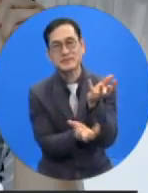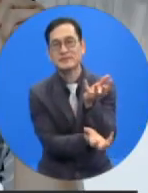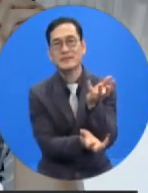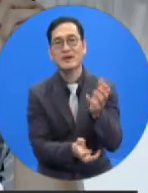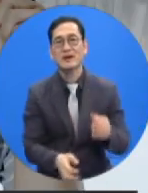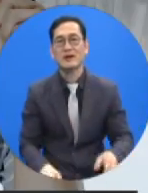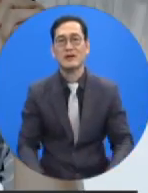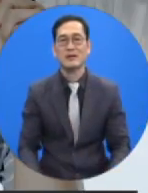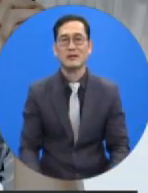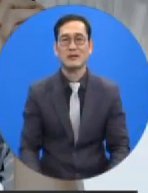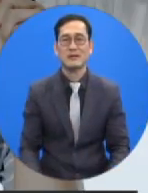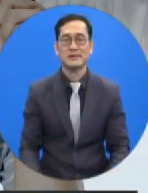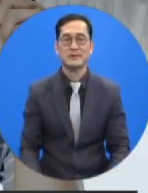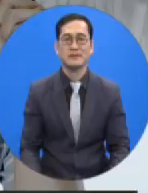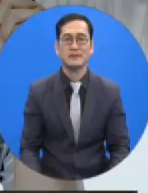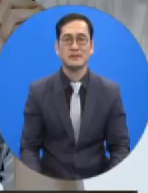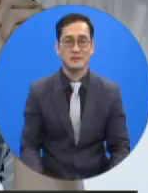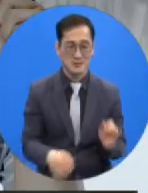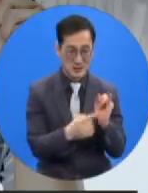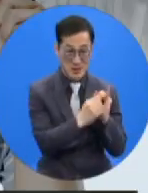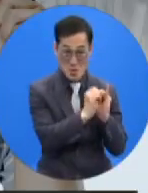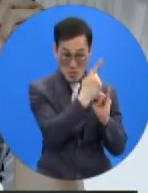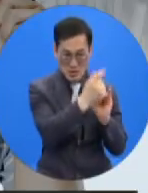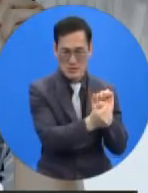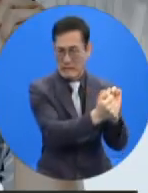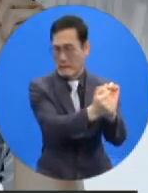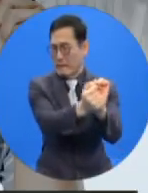우려까지 현재 나오고 있는 그런 상황입니다.